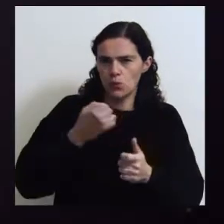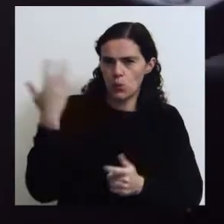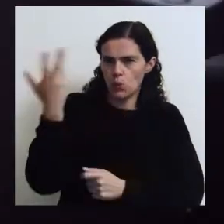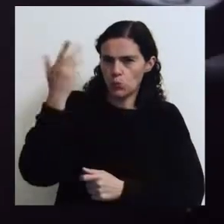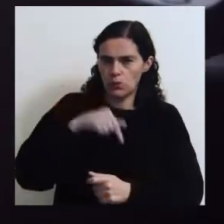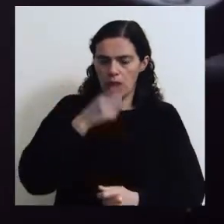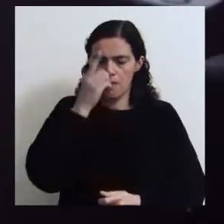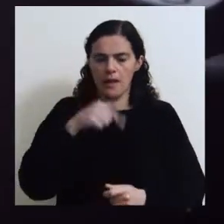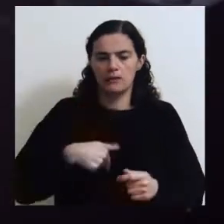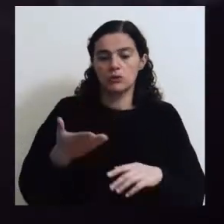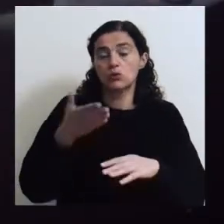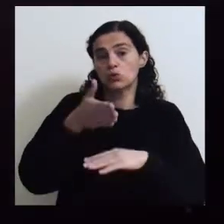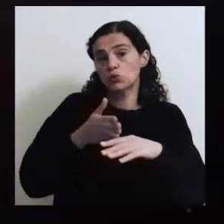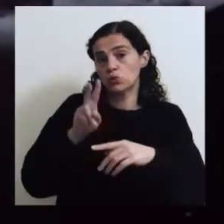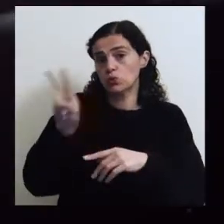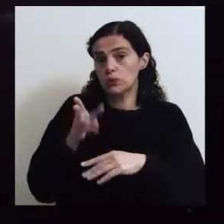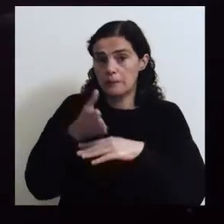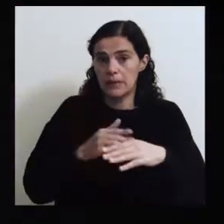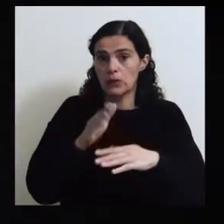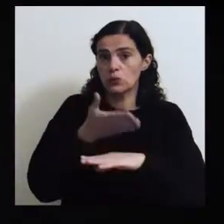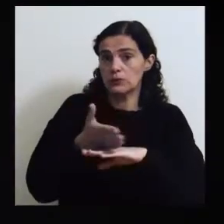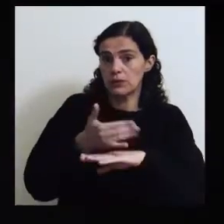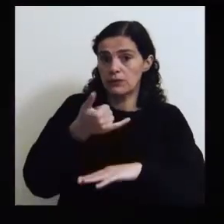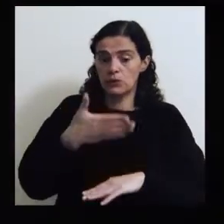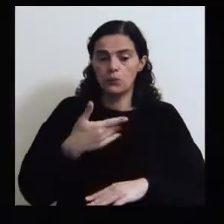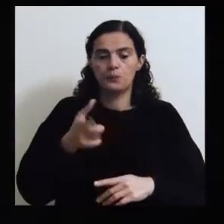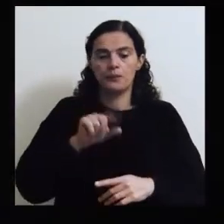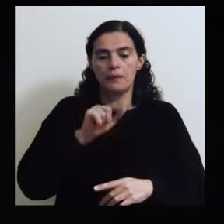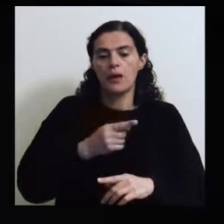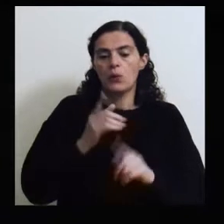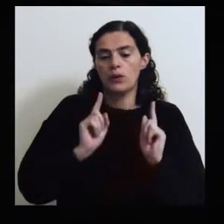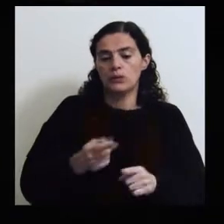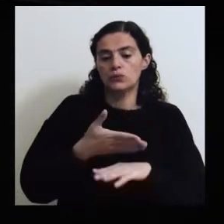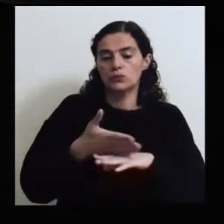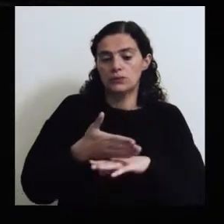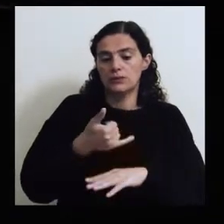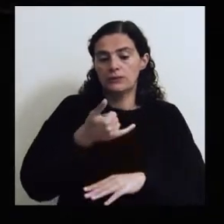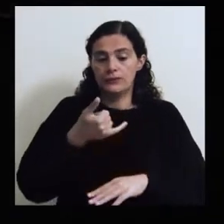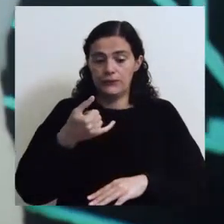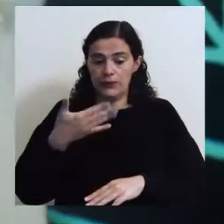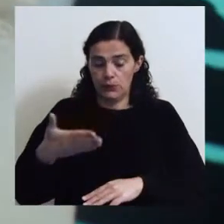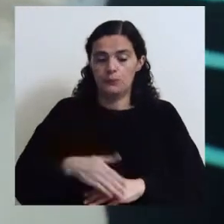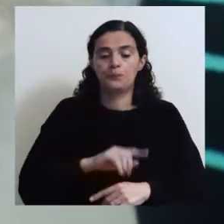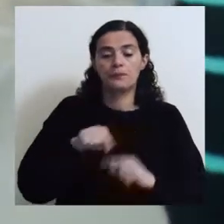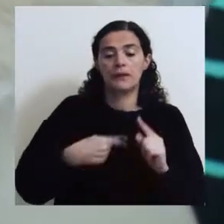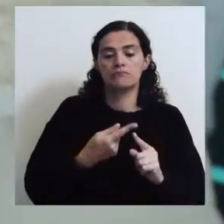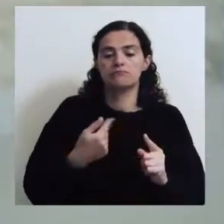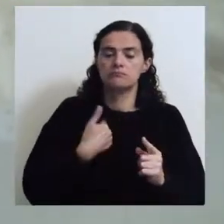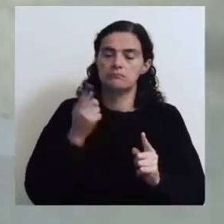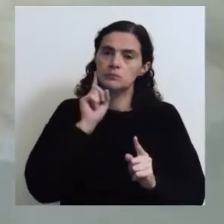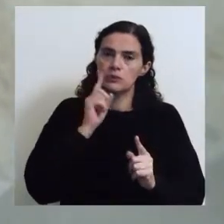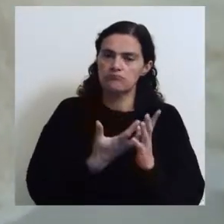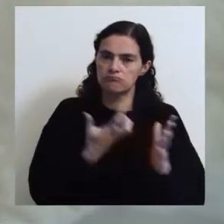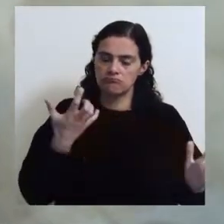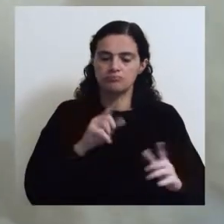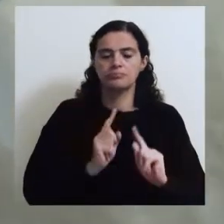allemands de la seconde moitié du XXe siècle et de ce début de siècle, du XXIe siècle. Donc inutile